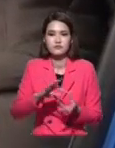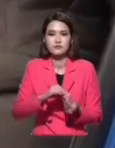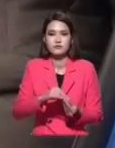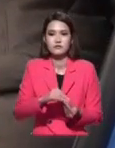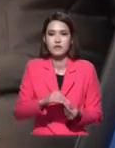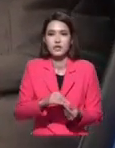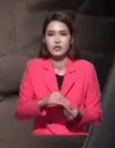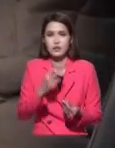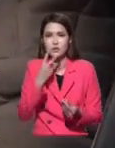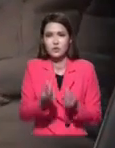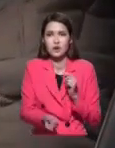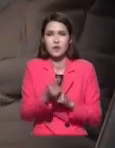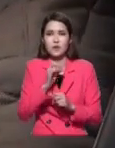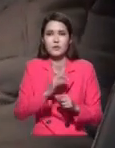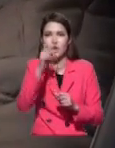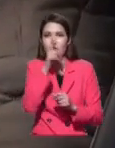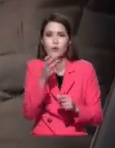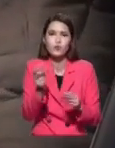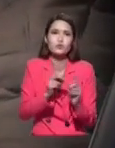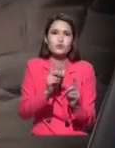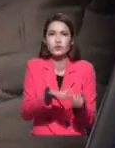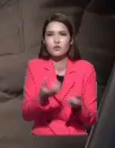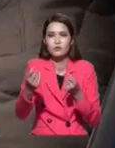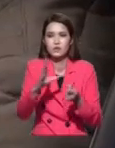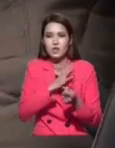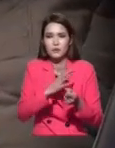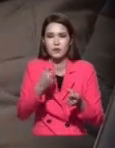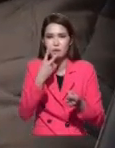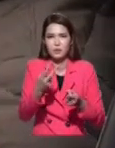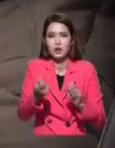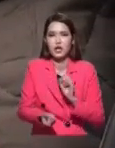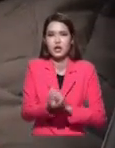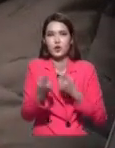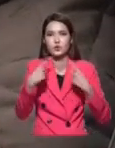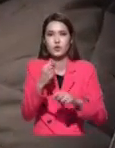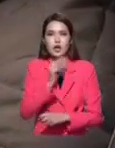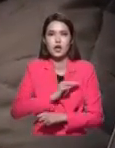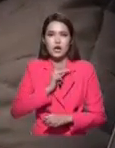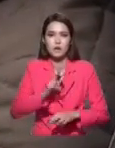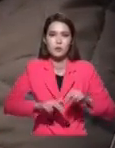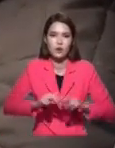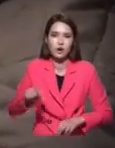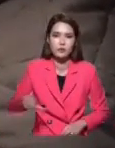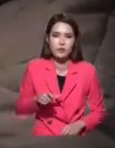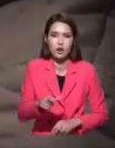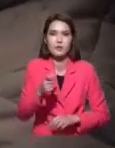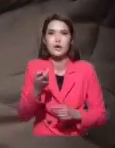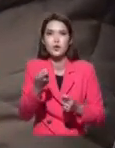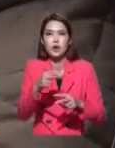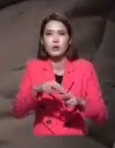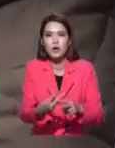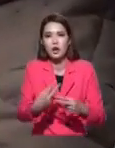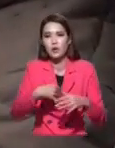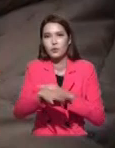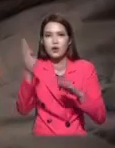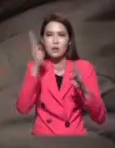Тендер провели в августе, потом месяц еще чего-то ждали. Это вина акимата. Потом появляется подрядчик, начинает строить дорогу, не может ее достроить из-за плохой погоды